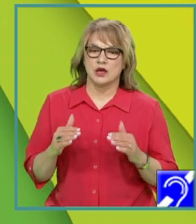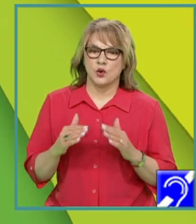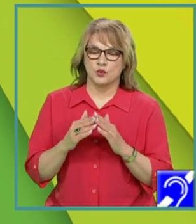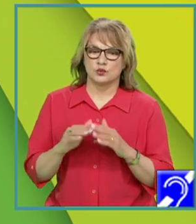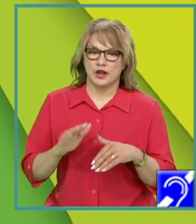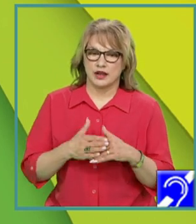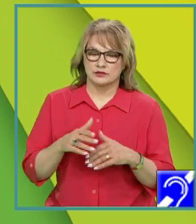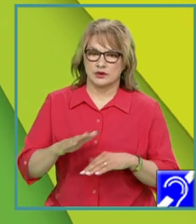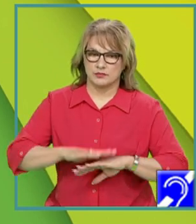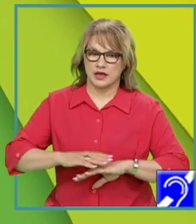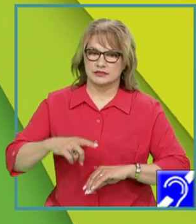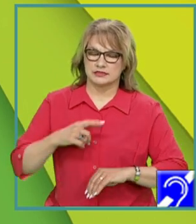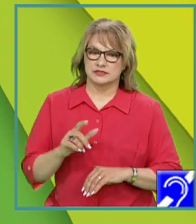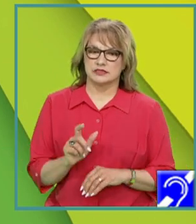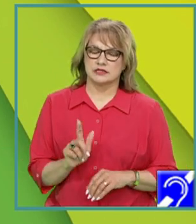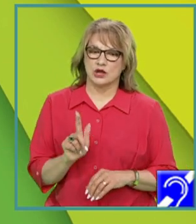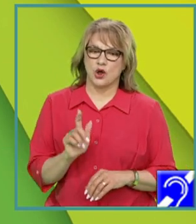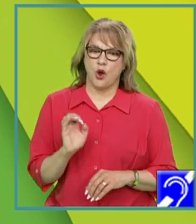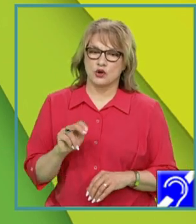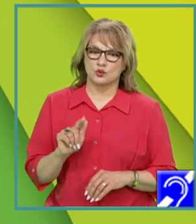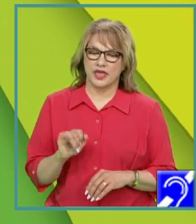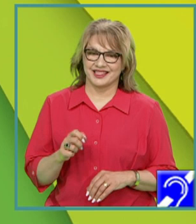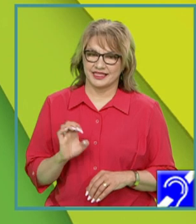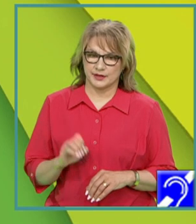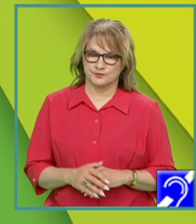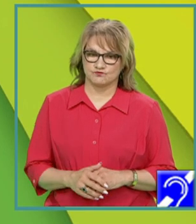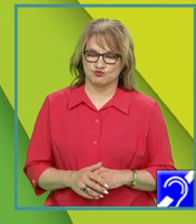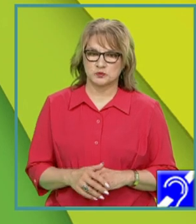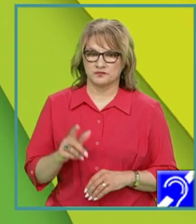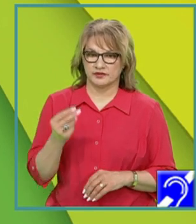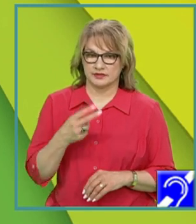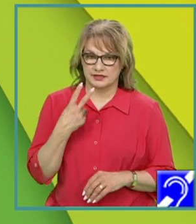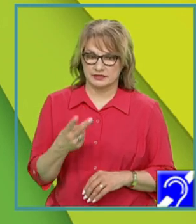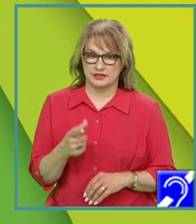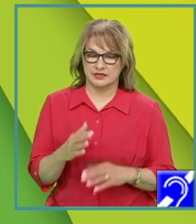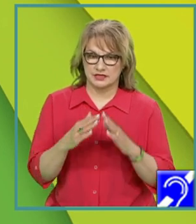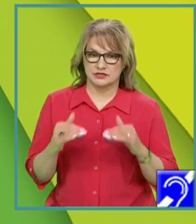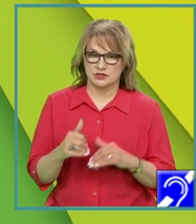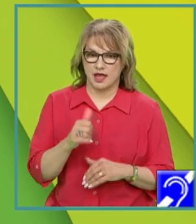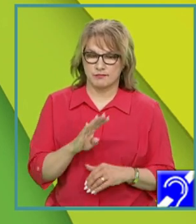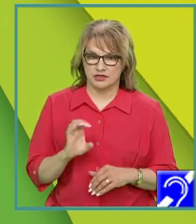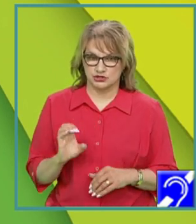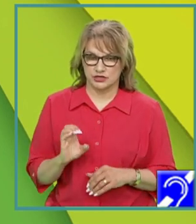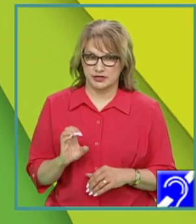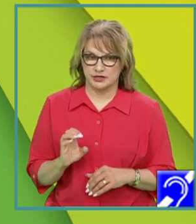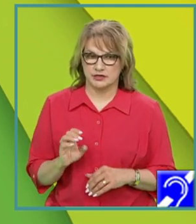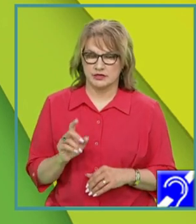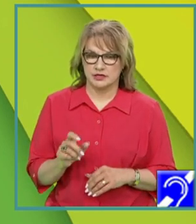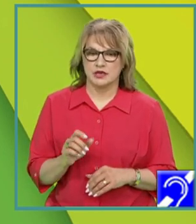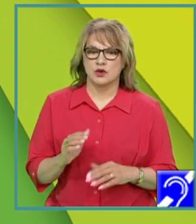sunt congruente da în desen nostru avem triunghiul isoscel abc laturile